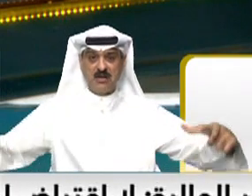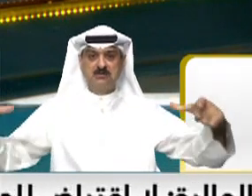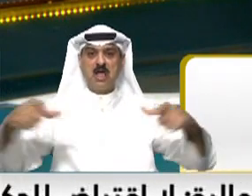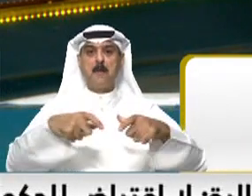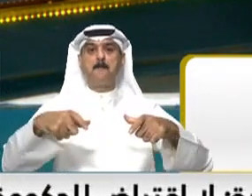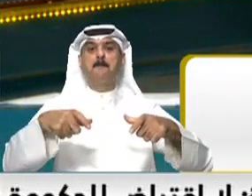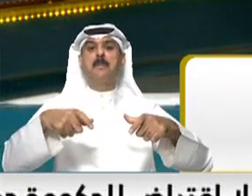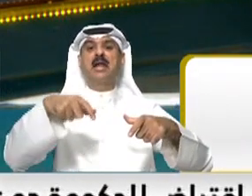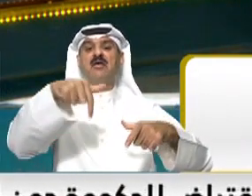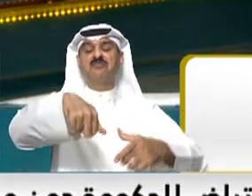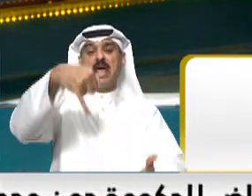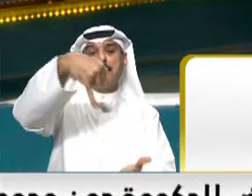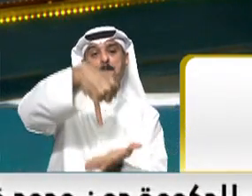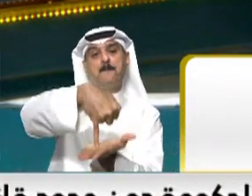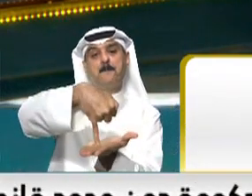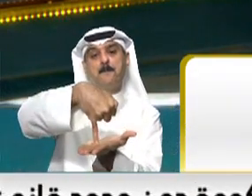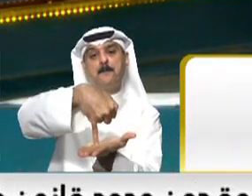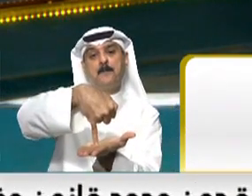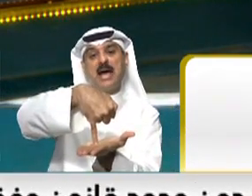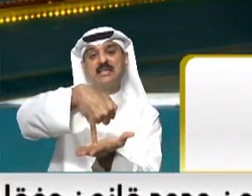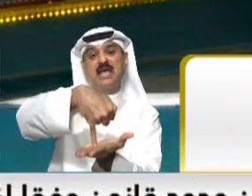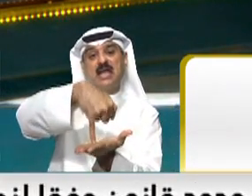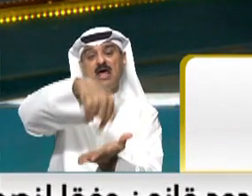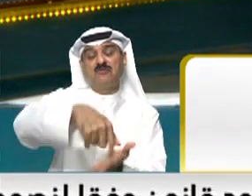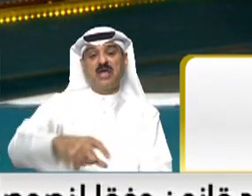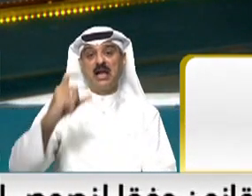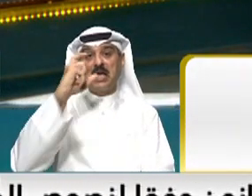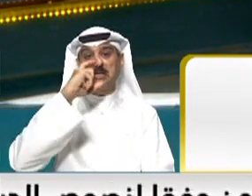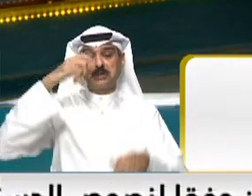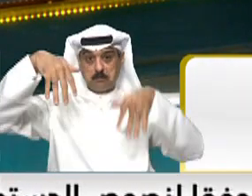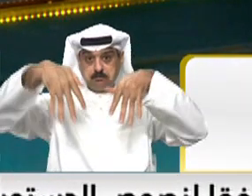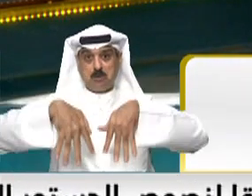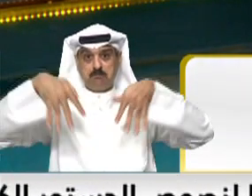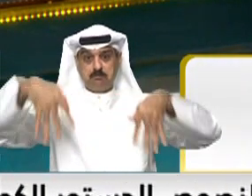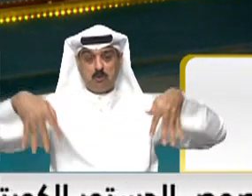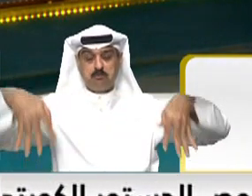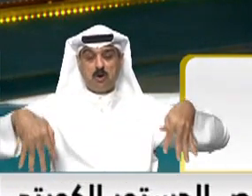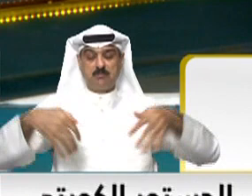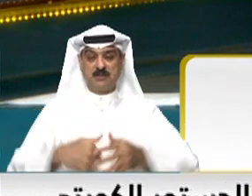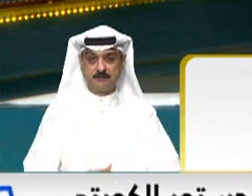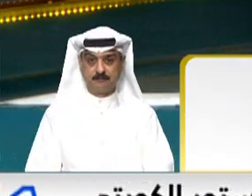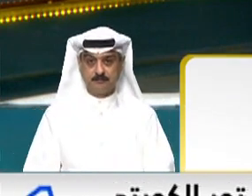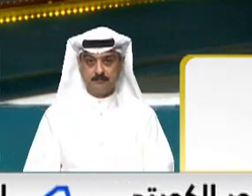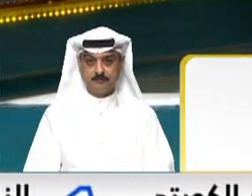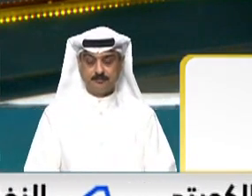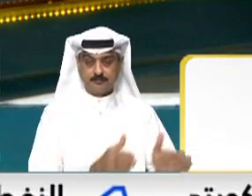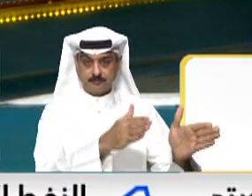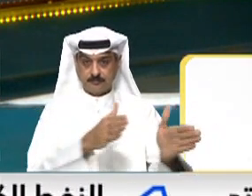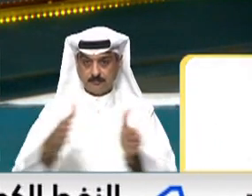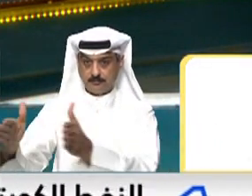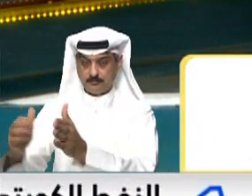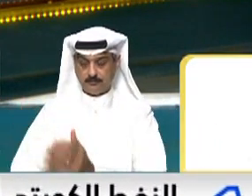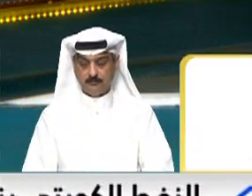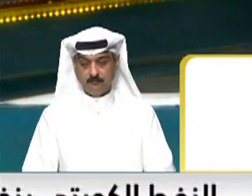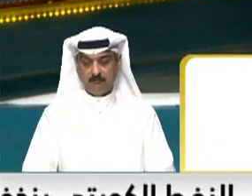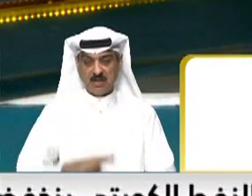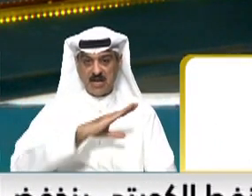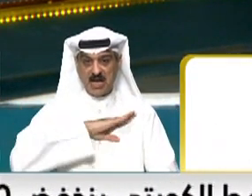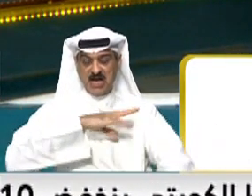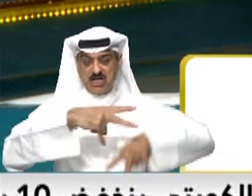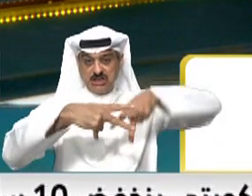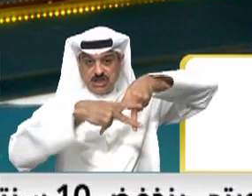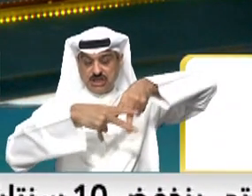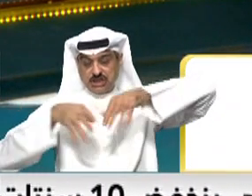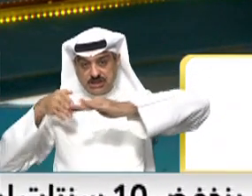عرابة وقرية بير الباشا ونصبت حواجز عسكرية. كما اقتحمت قوات الاحتلال الإسرائيلي